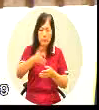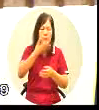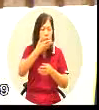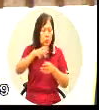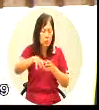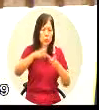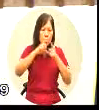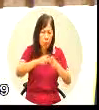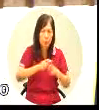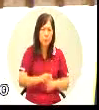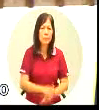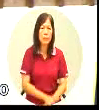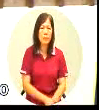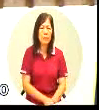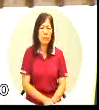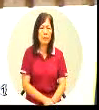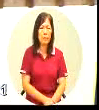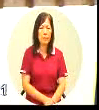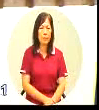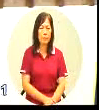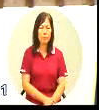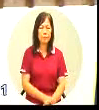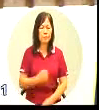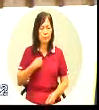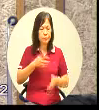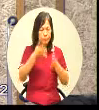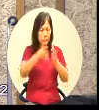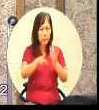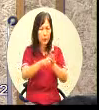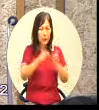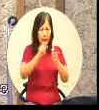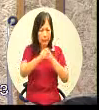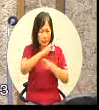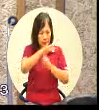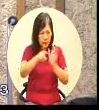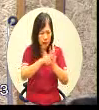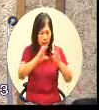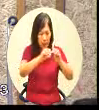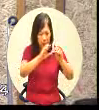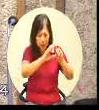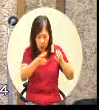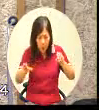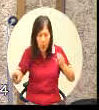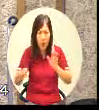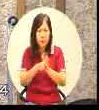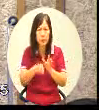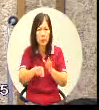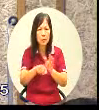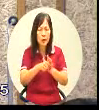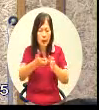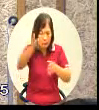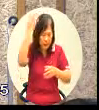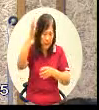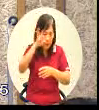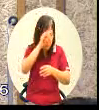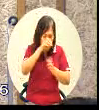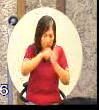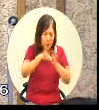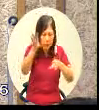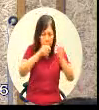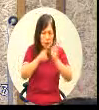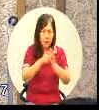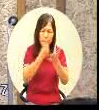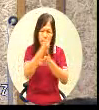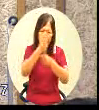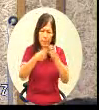请回答。 谢谢议长，谢谢蔡议员。那针对这个柴山的地滑，我们想我们过去在监测的资料是每年大